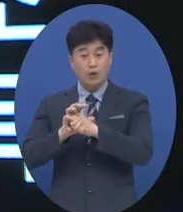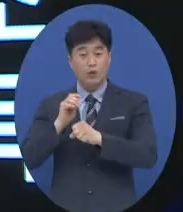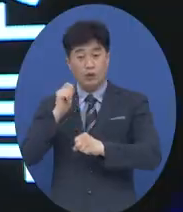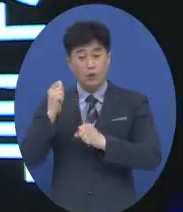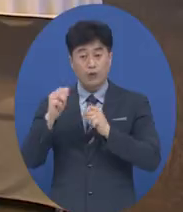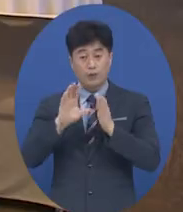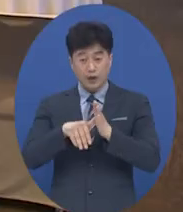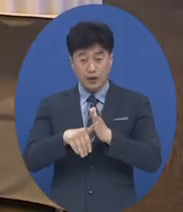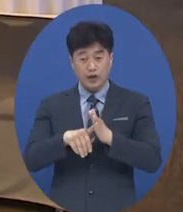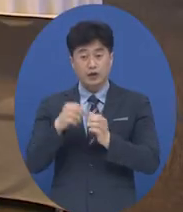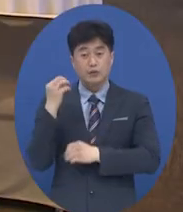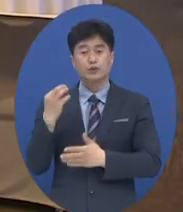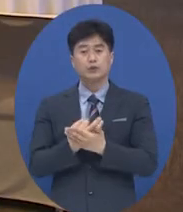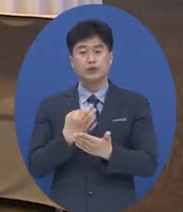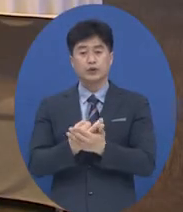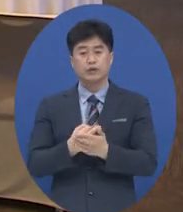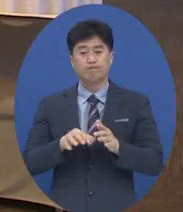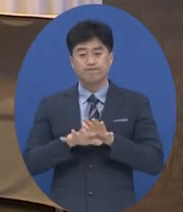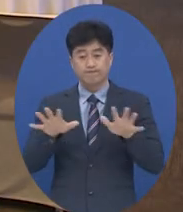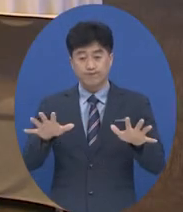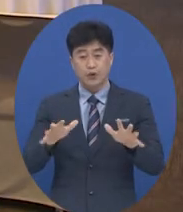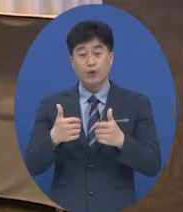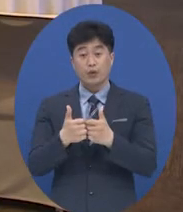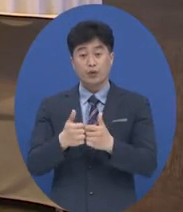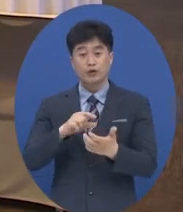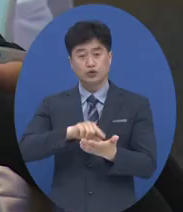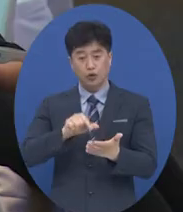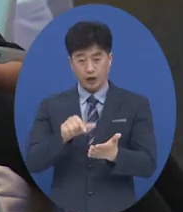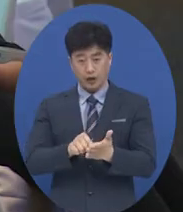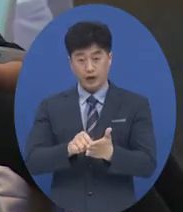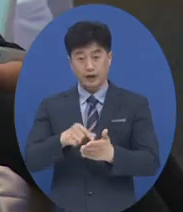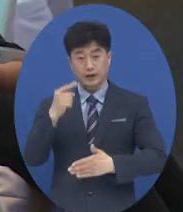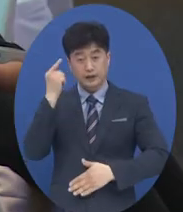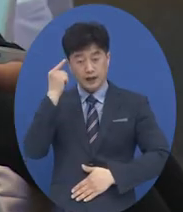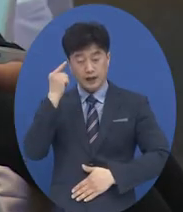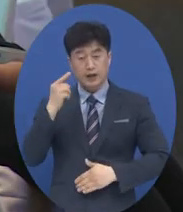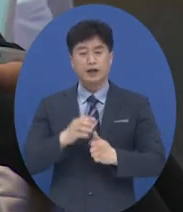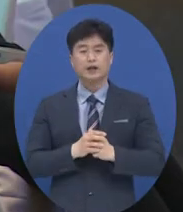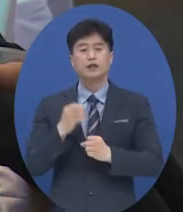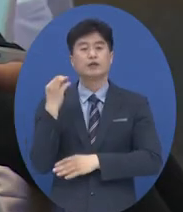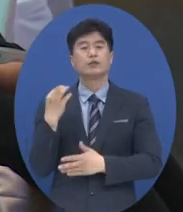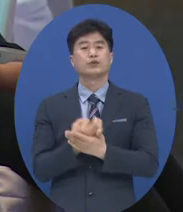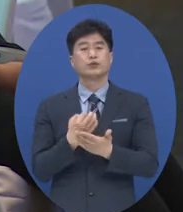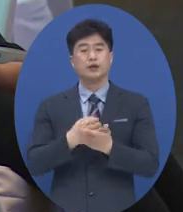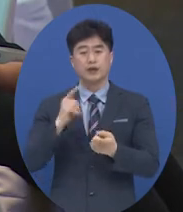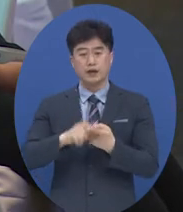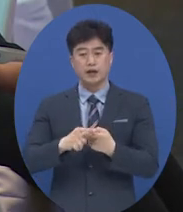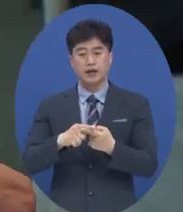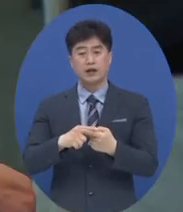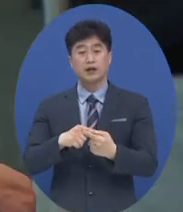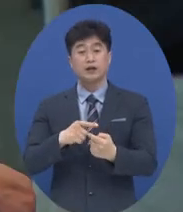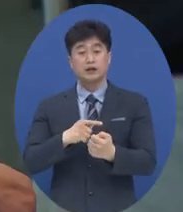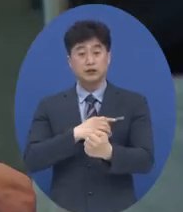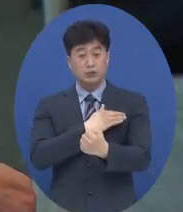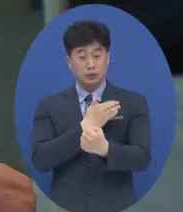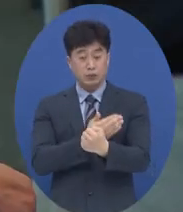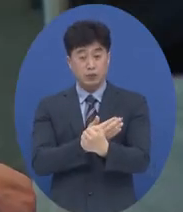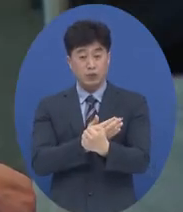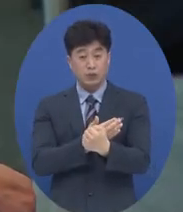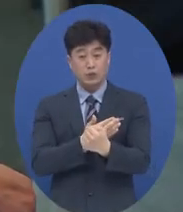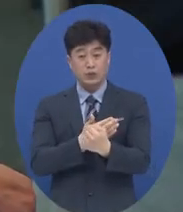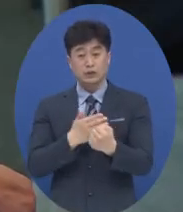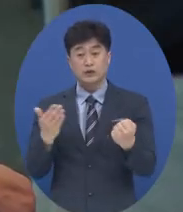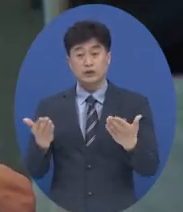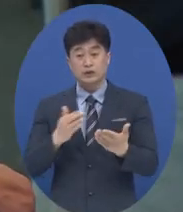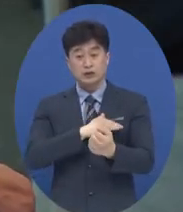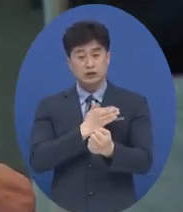팬데믹 시대의 기본소득의 확산이나 논의가 적절하다는 의견과 기본소득에 대한 노동력 감소 등의 우려에